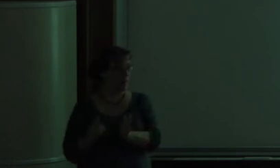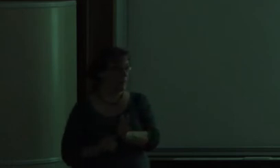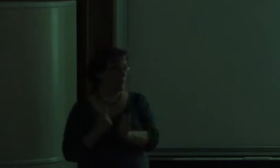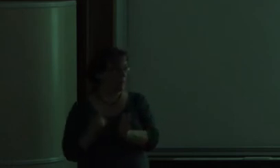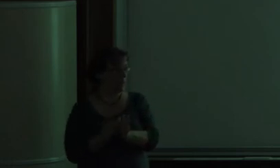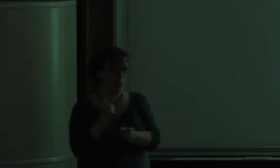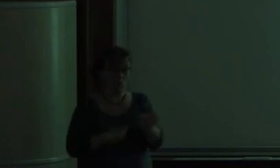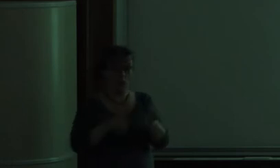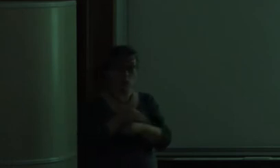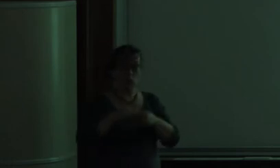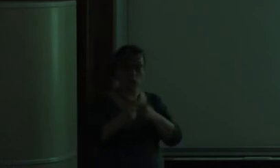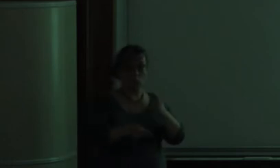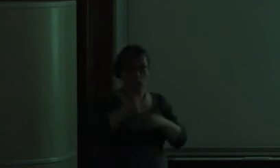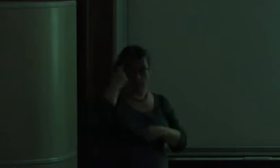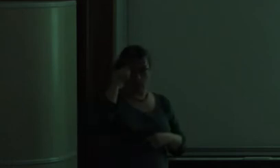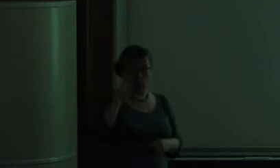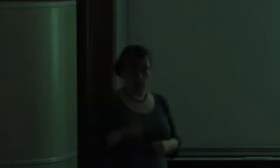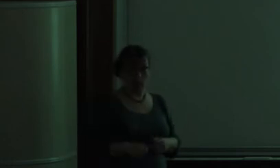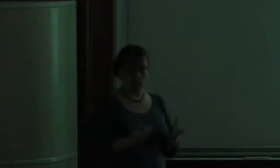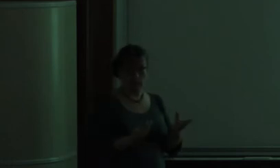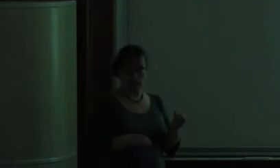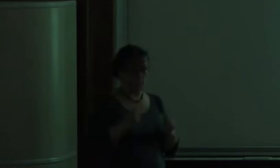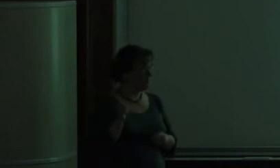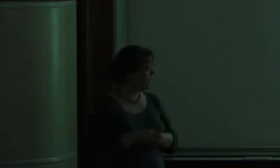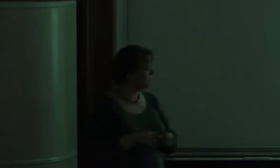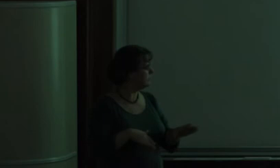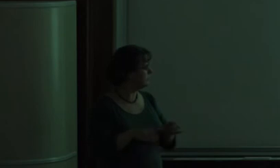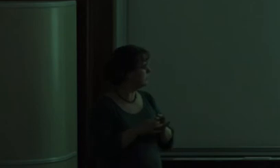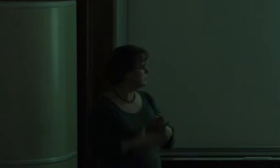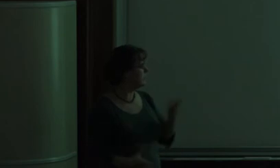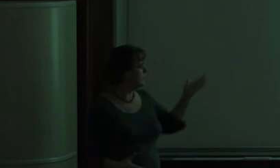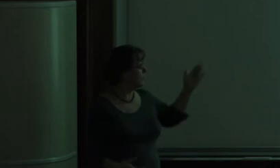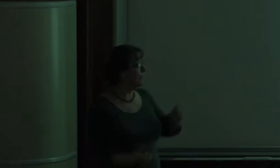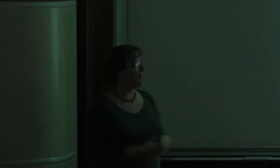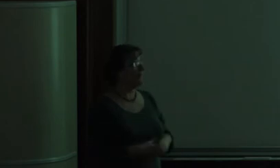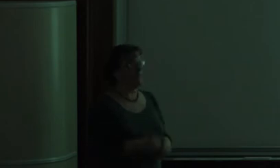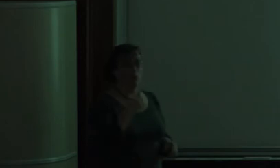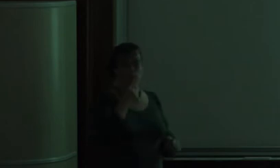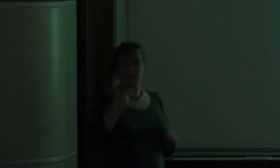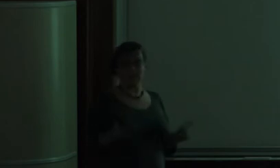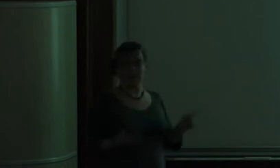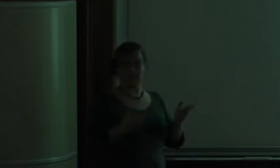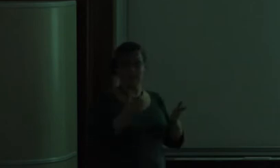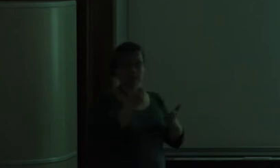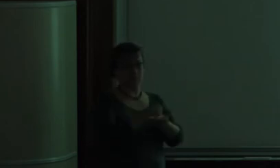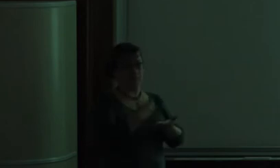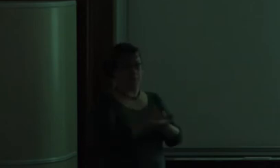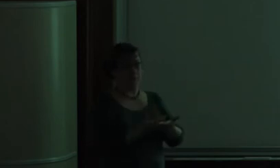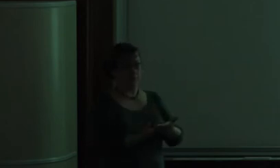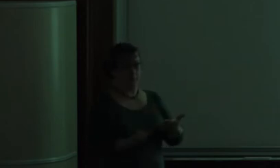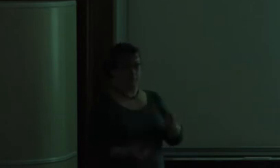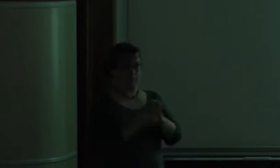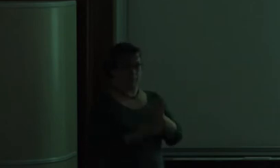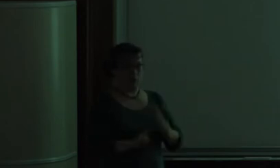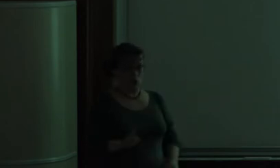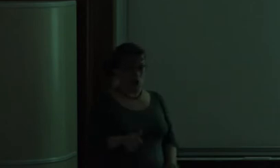for derrière et ça marcherait de la même manière. Donc là, vous avez non plus des données, mais un moyen de produire